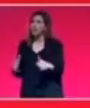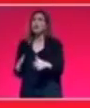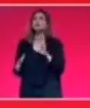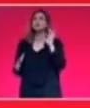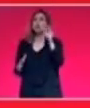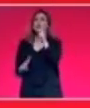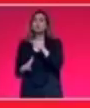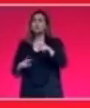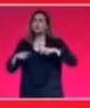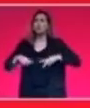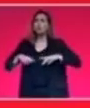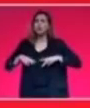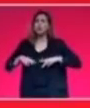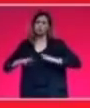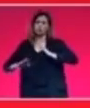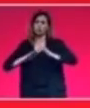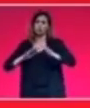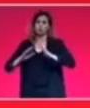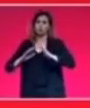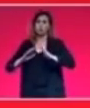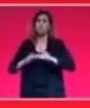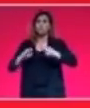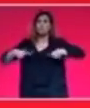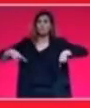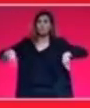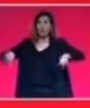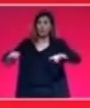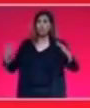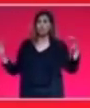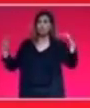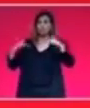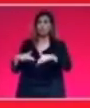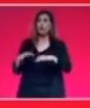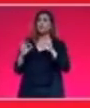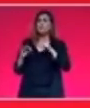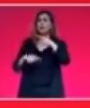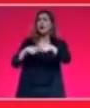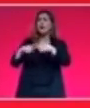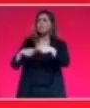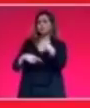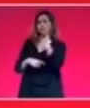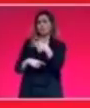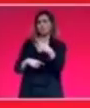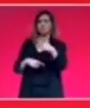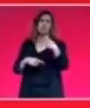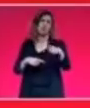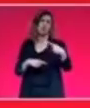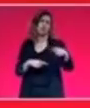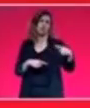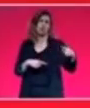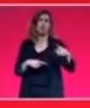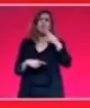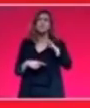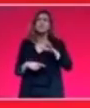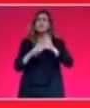κράτος. Είμαστε σήμερα εδώ μέσα από διαφορετικά βιώματα, διαφορετικές καταβολές και